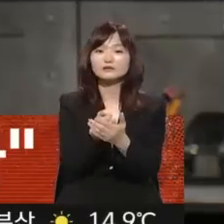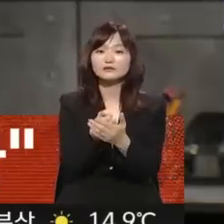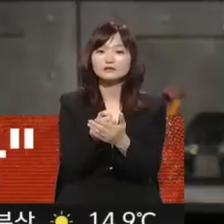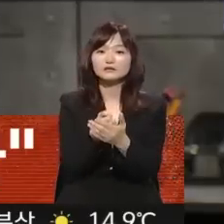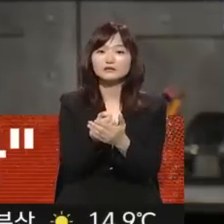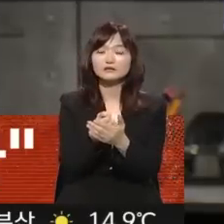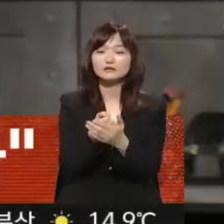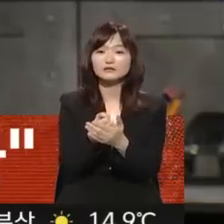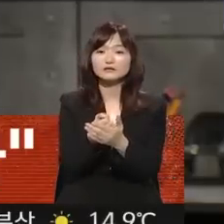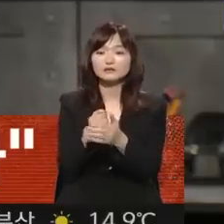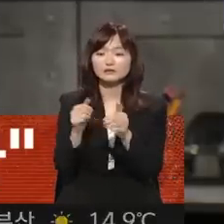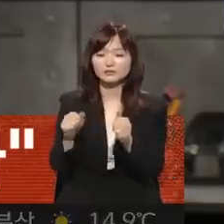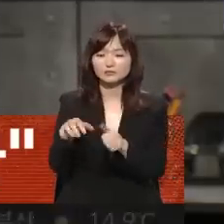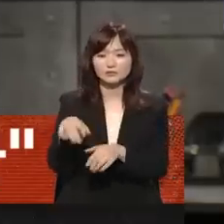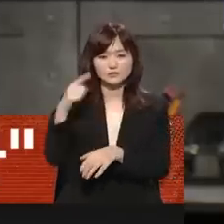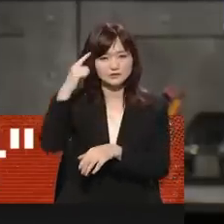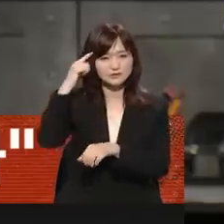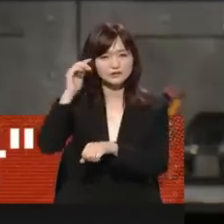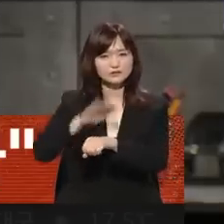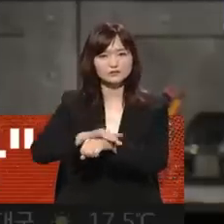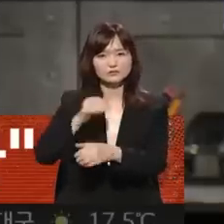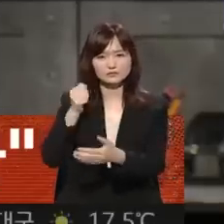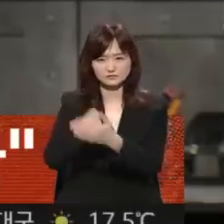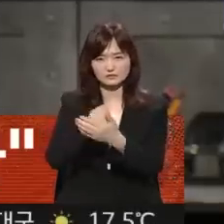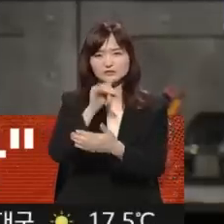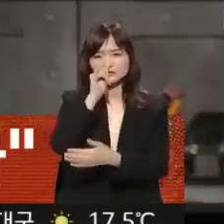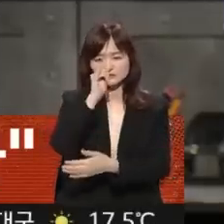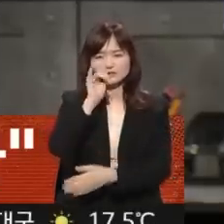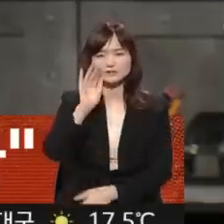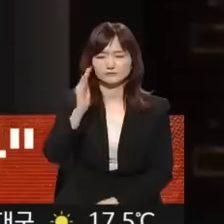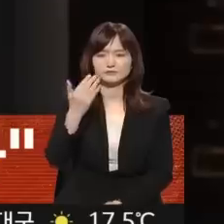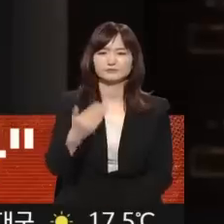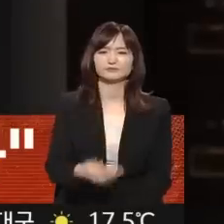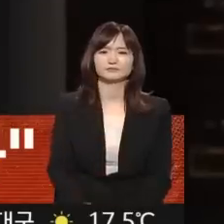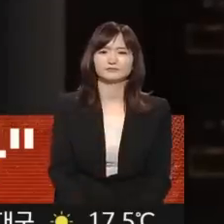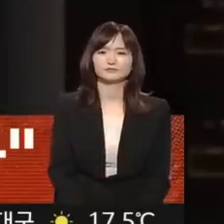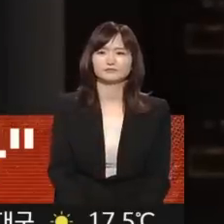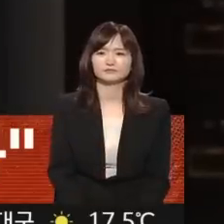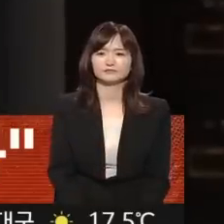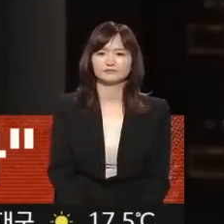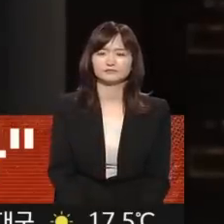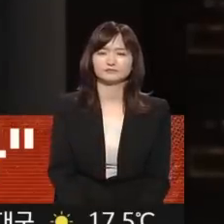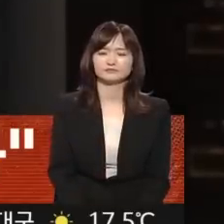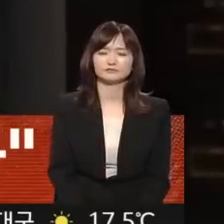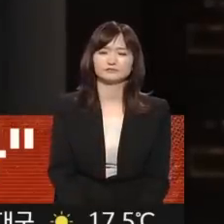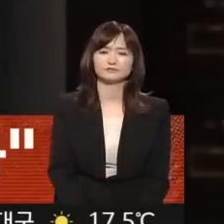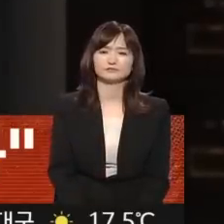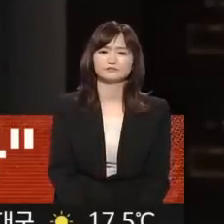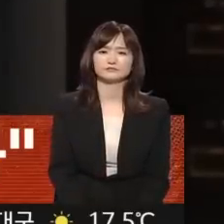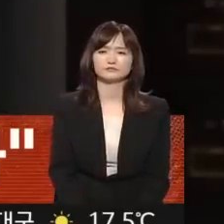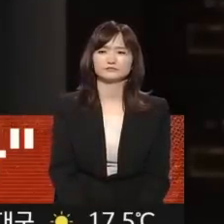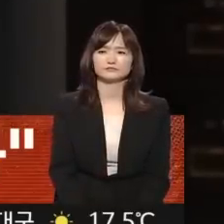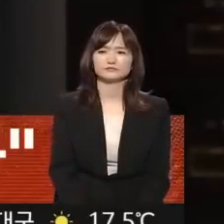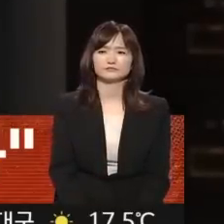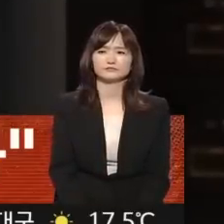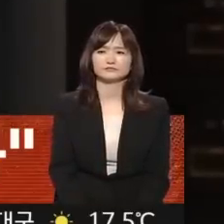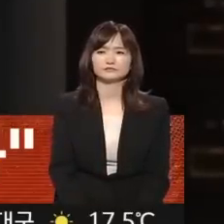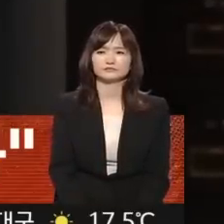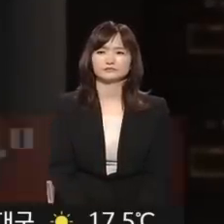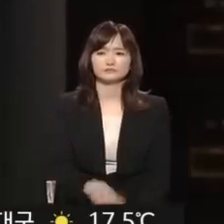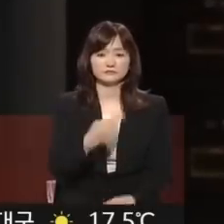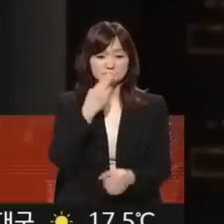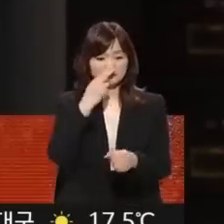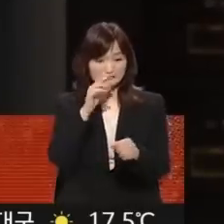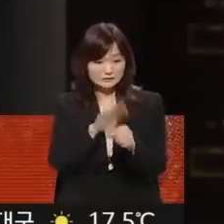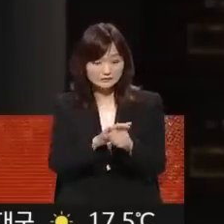법원이 현명한 판단 꼭 있어야 한다는 말씀드리겠습니다 자 지금 우리가 말이죠 이런 어처구니 없는 짓을